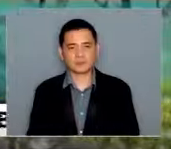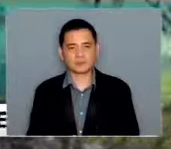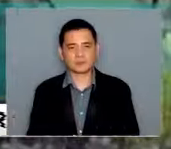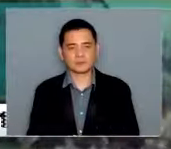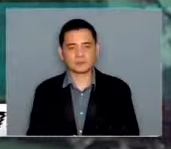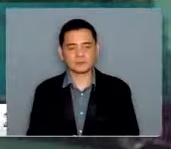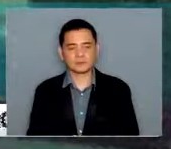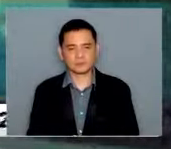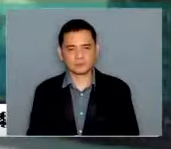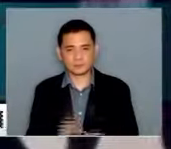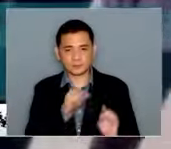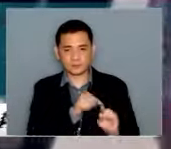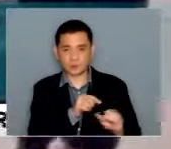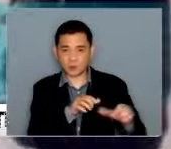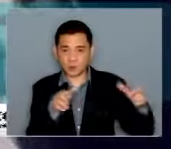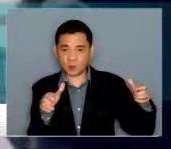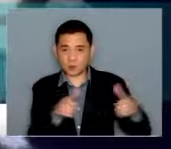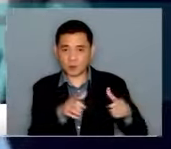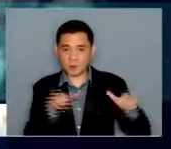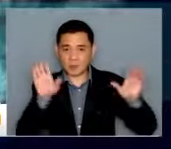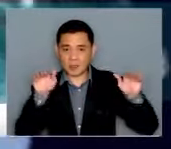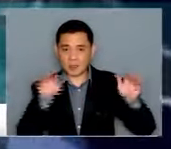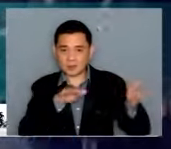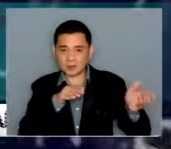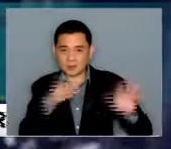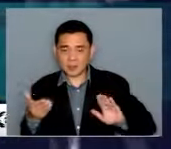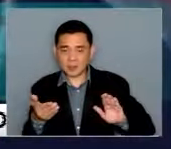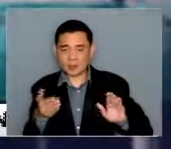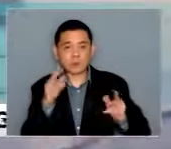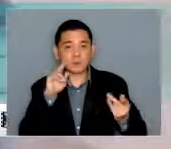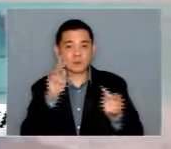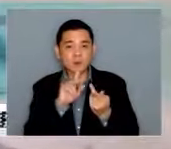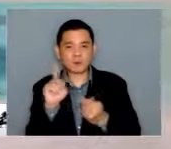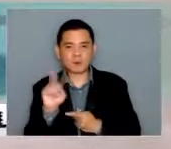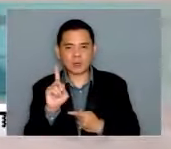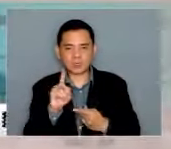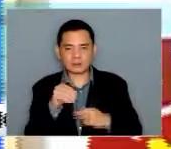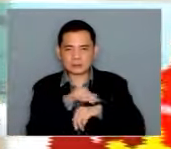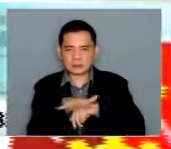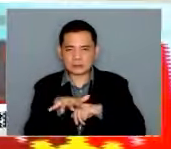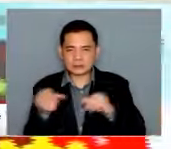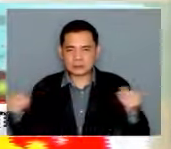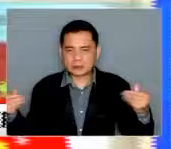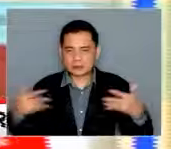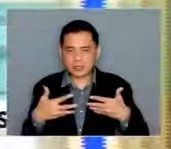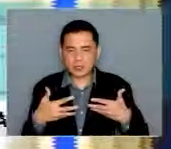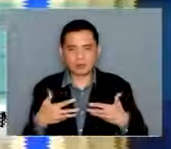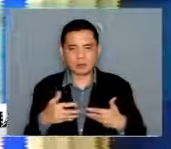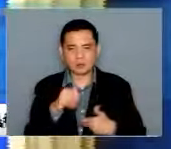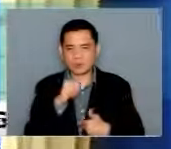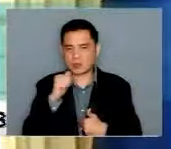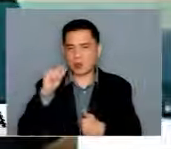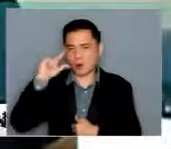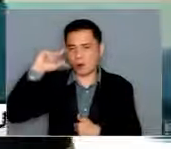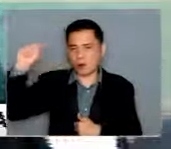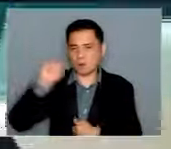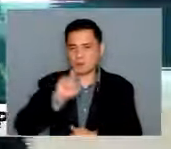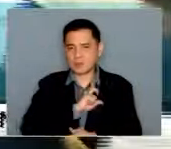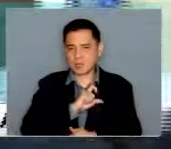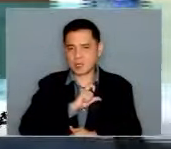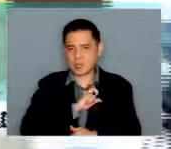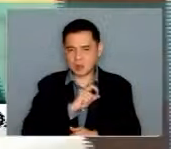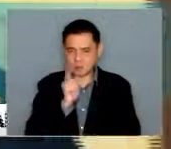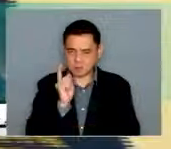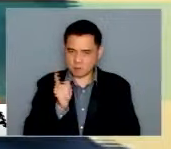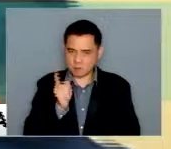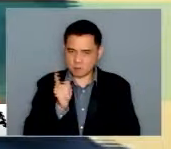ng Angel of Death ang takutin daw ang mga biktima ng pastor para hindi ito magsumbong sa mga otoridad. Sa ngayon, tukoy